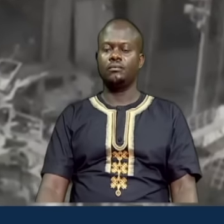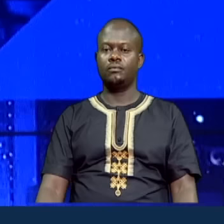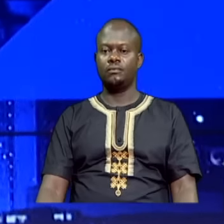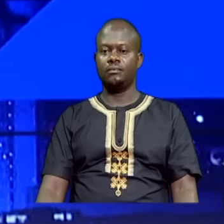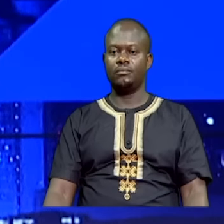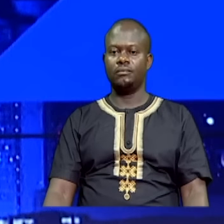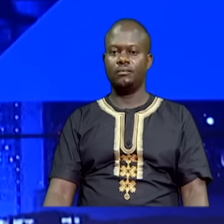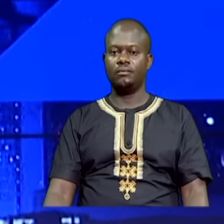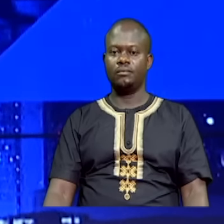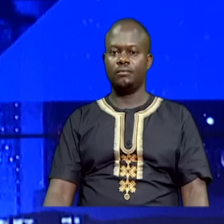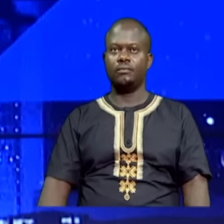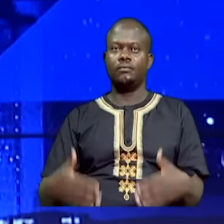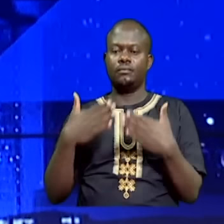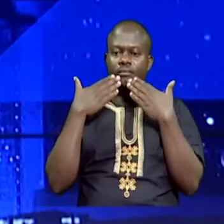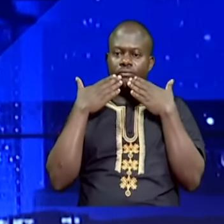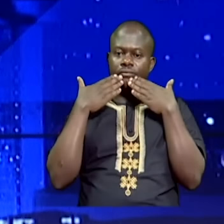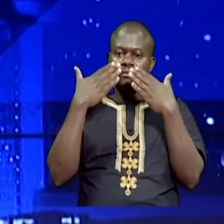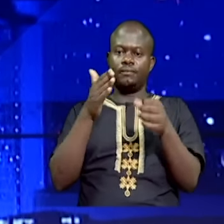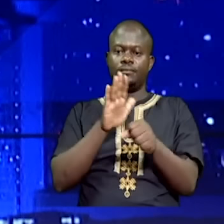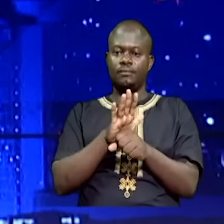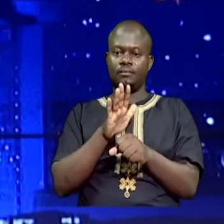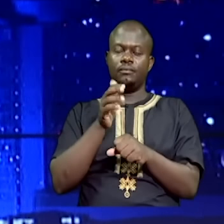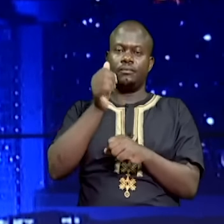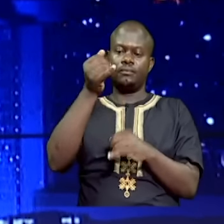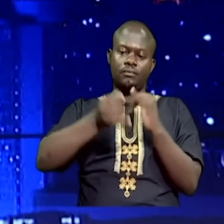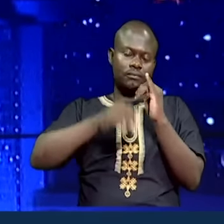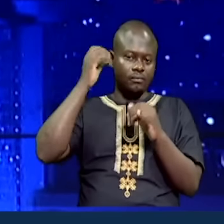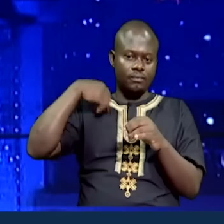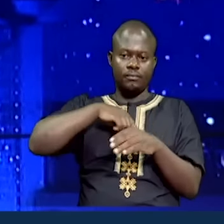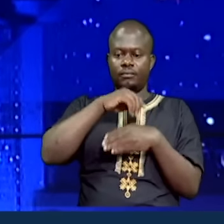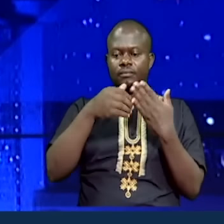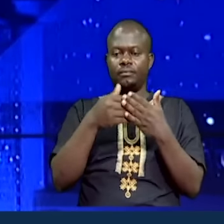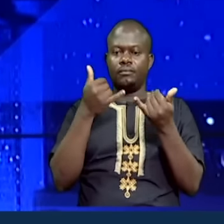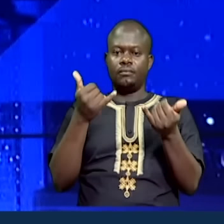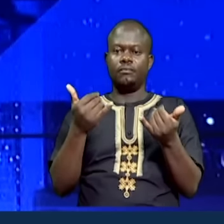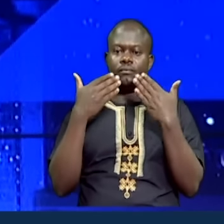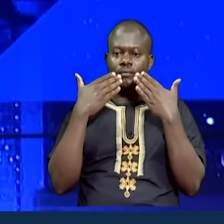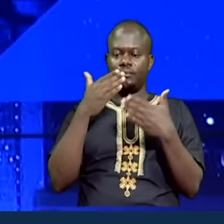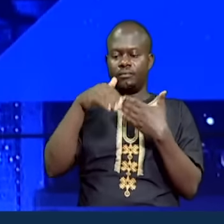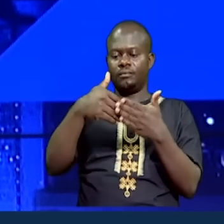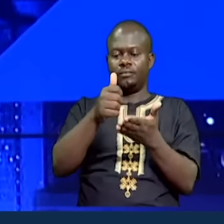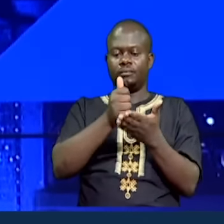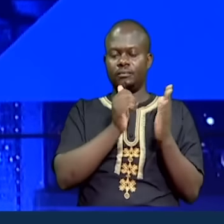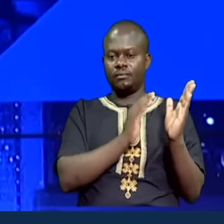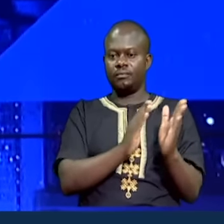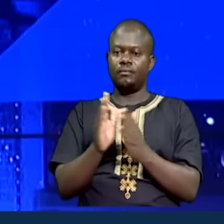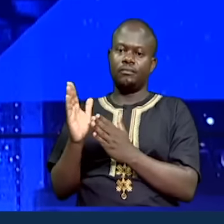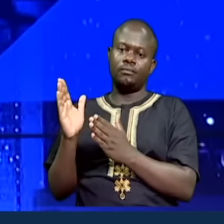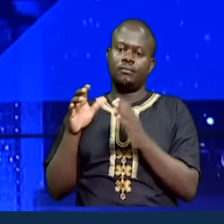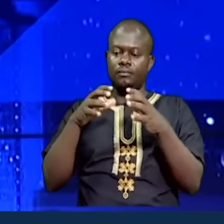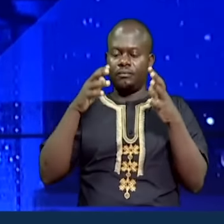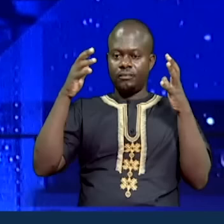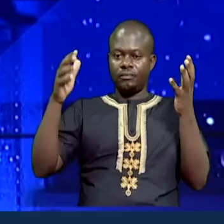Rwanda Urakoze cyane Kanyamanza Innocent nawe kandi dusoje amakuru yacu y'akakanya nshimire bagenzi banjye bafashe kuyategura nshimire ikipe